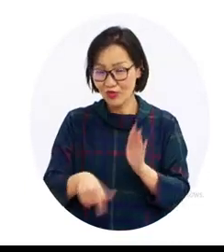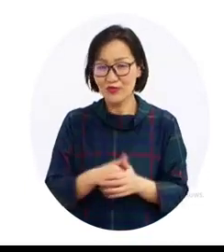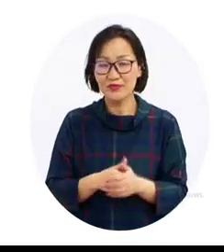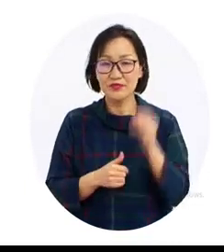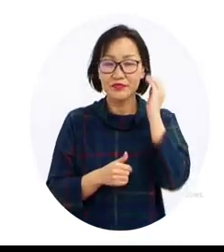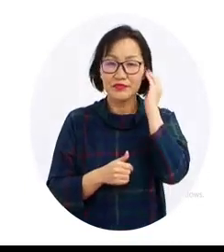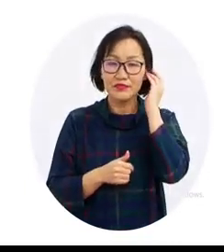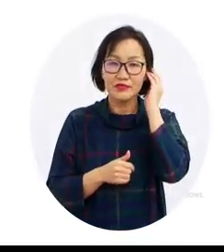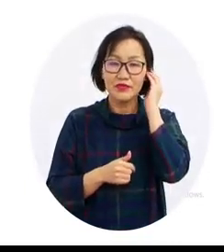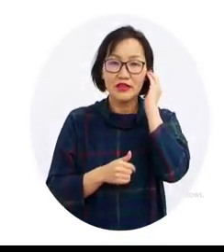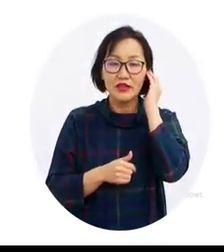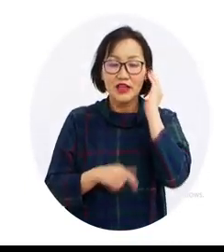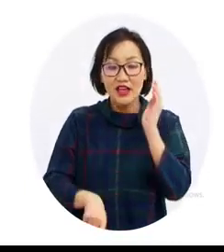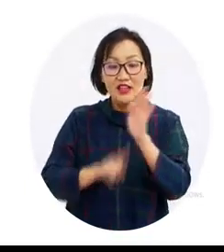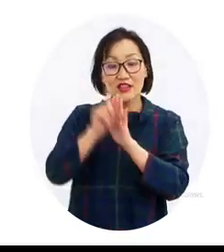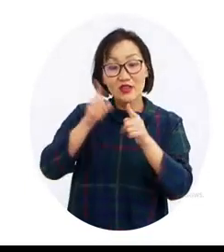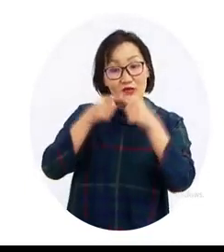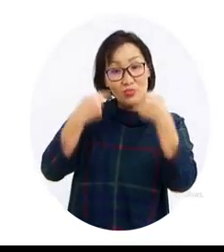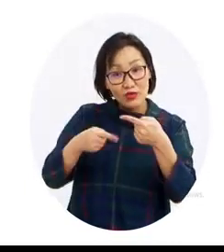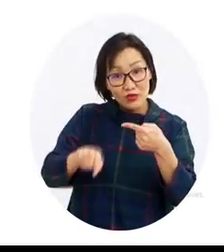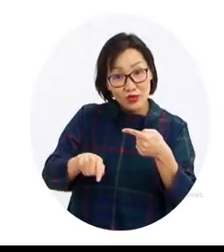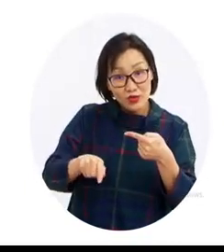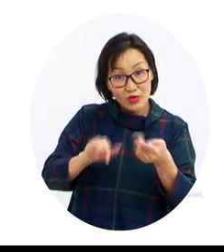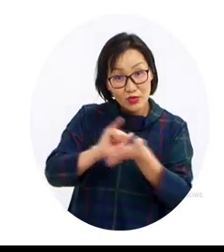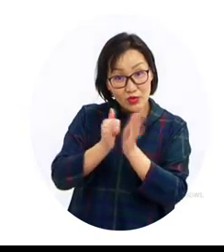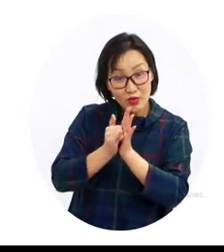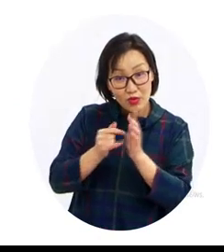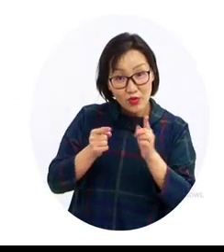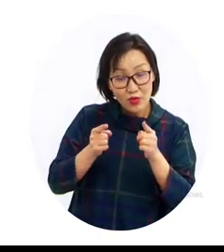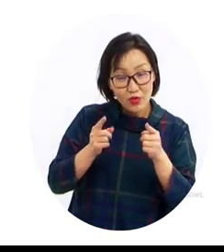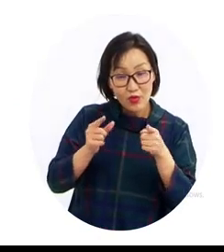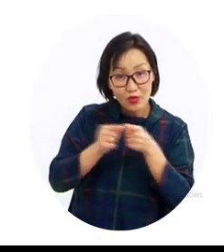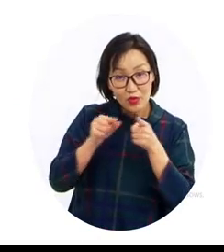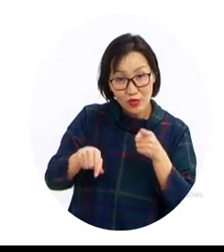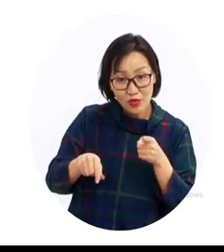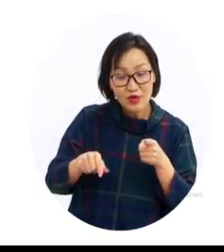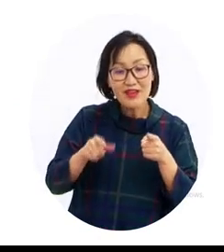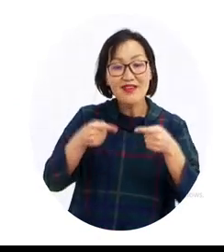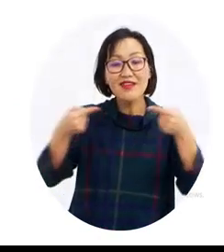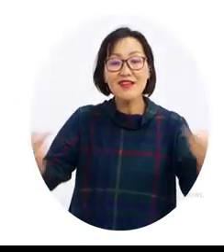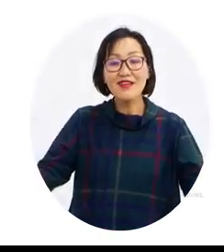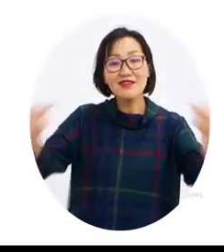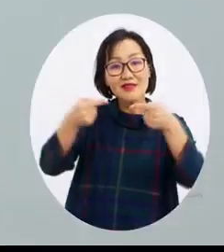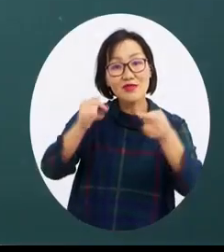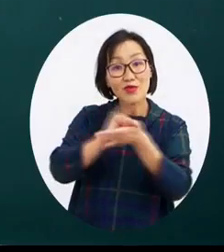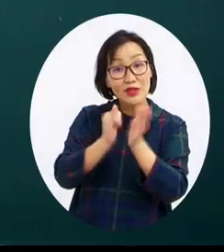багшээ энэ ихний зөөдсөн үг шгээ цөмөрөө юу хийх вэ гэхээр эхлээд энэ дотор эсрэг утгатай үг